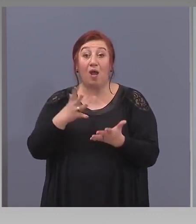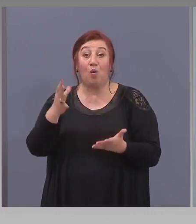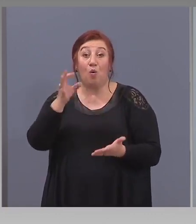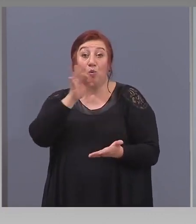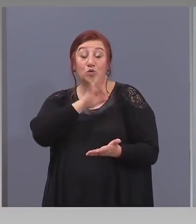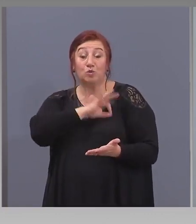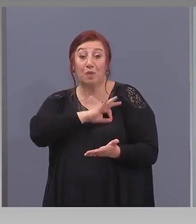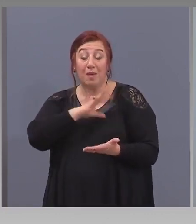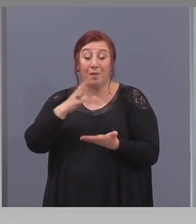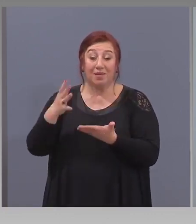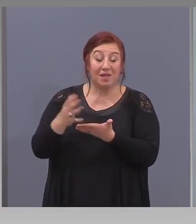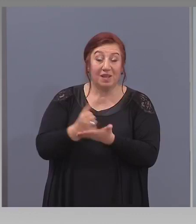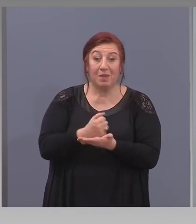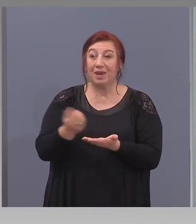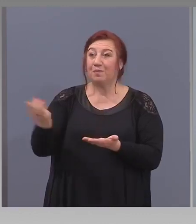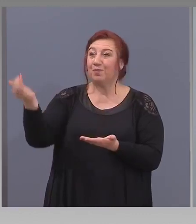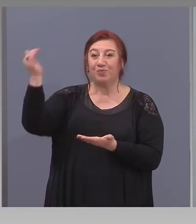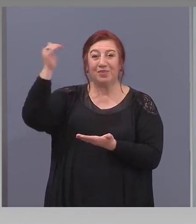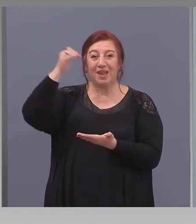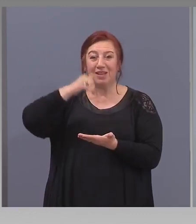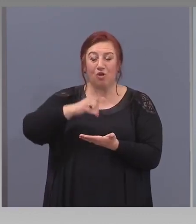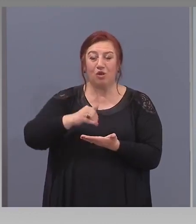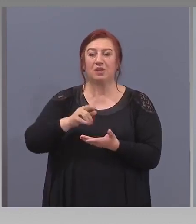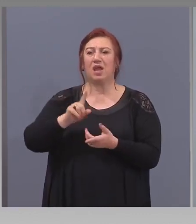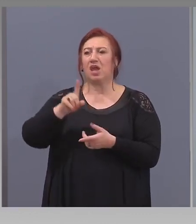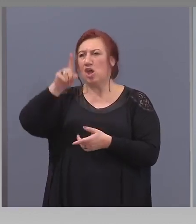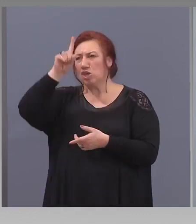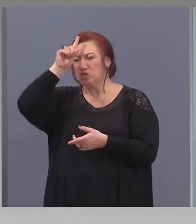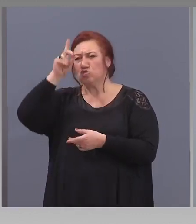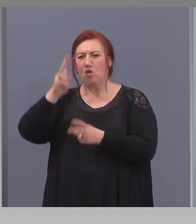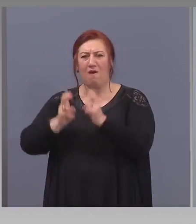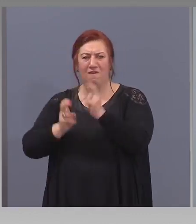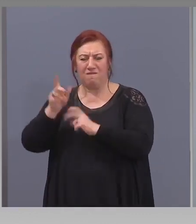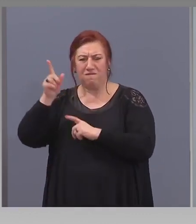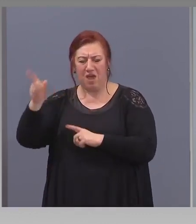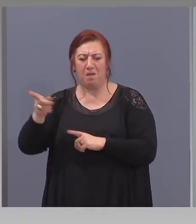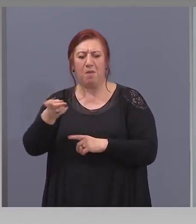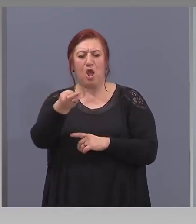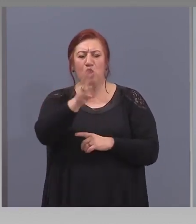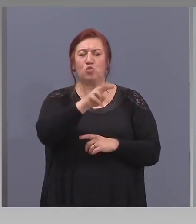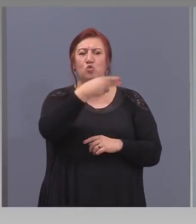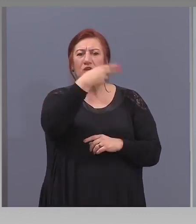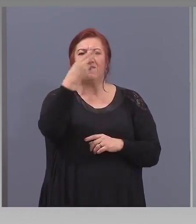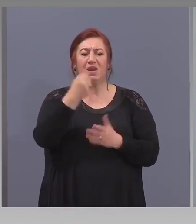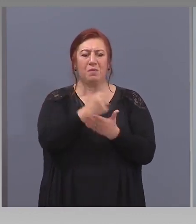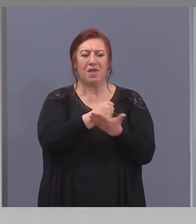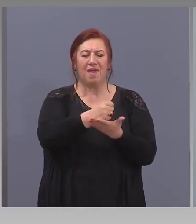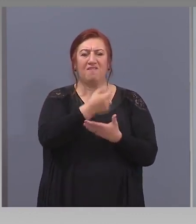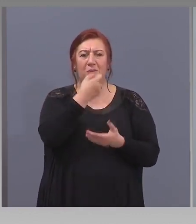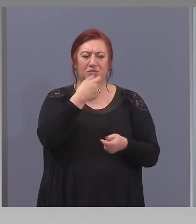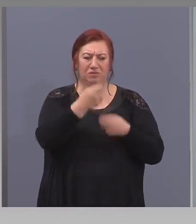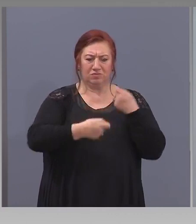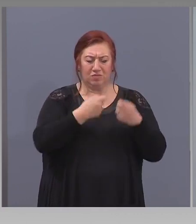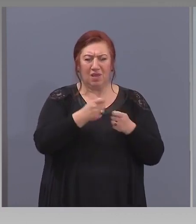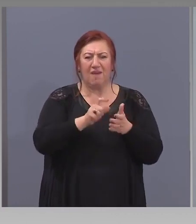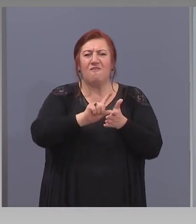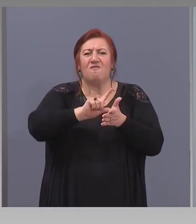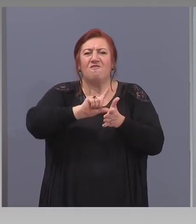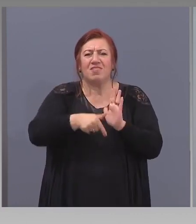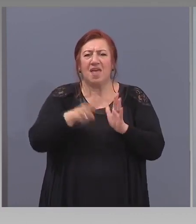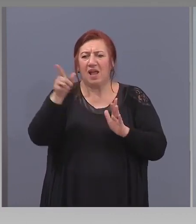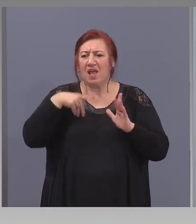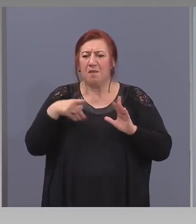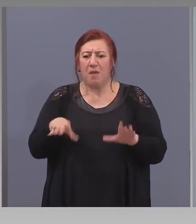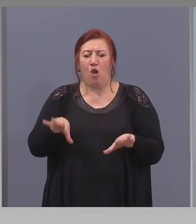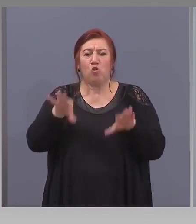да дойде субстанцията, Актави, Софарма, благодаря и на фармацевтичните компании. Веднага едните имаха готови